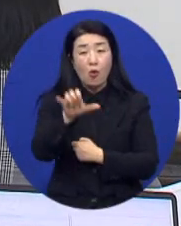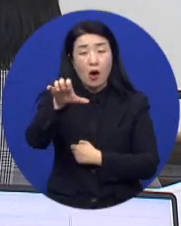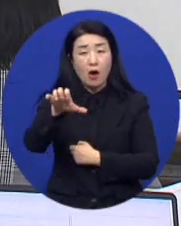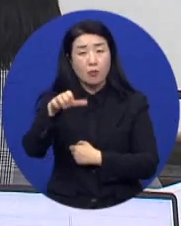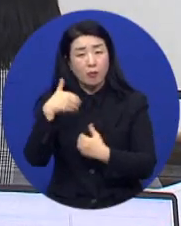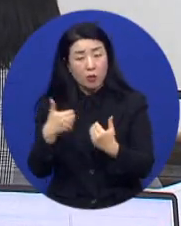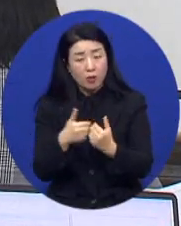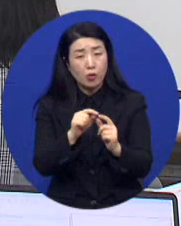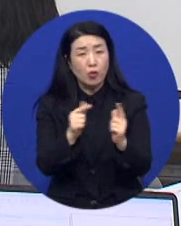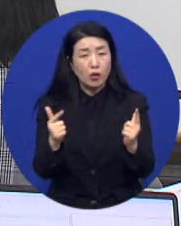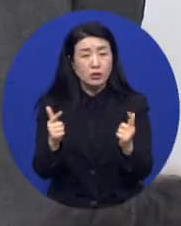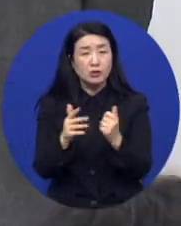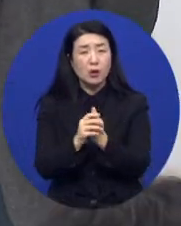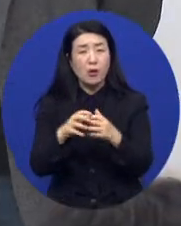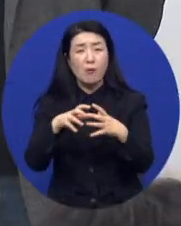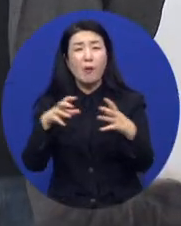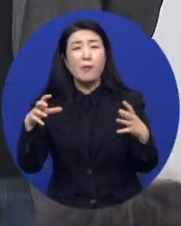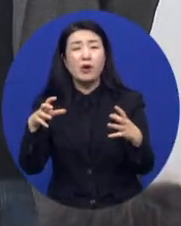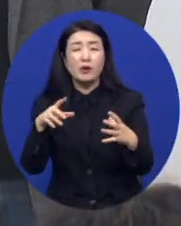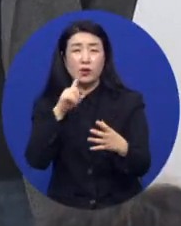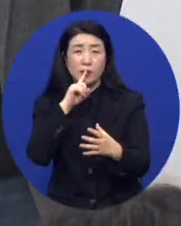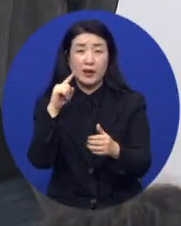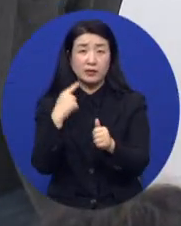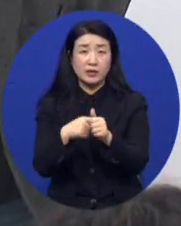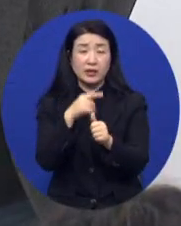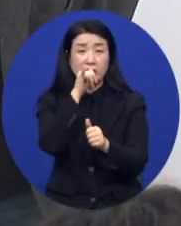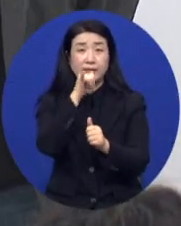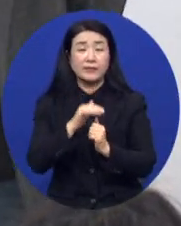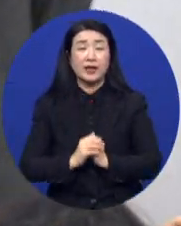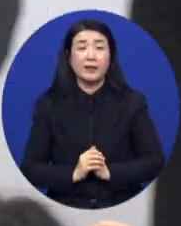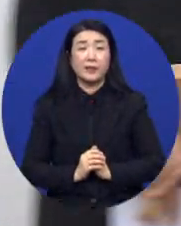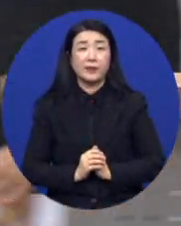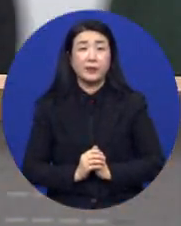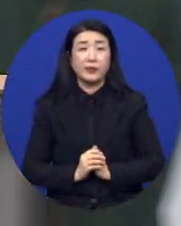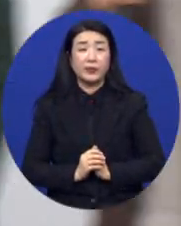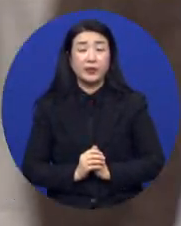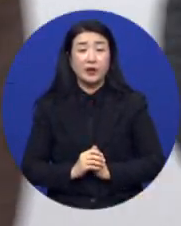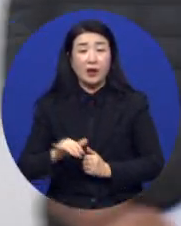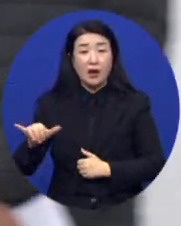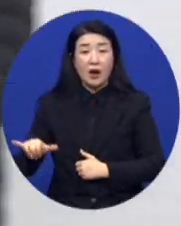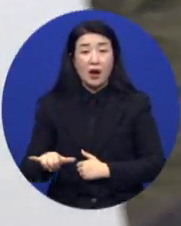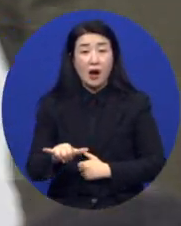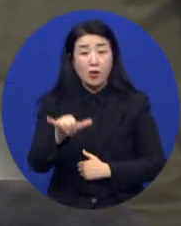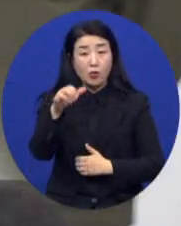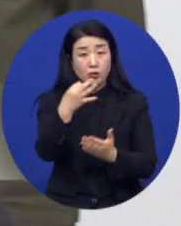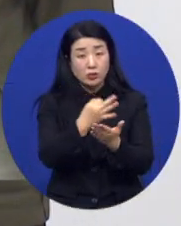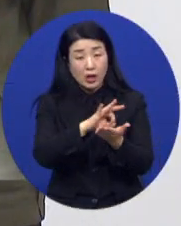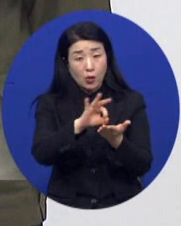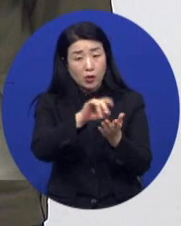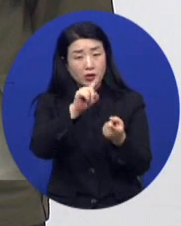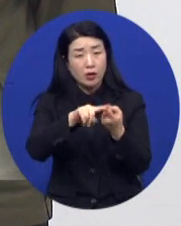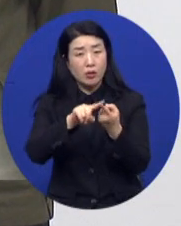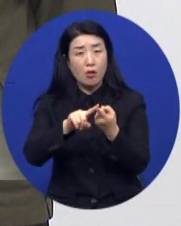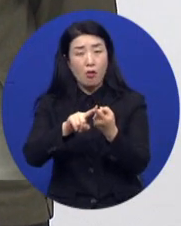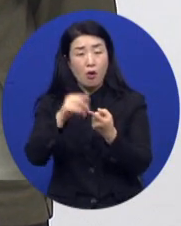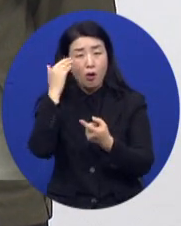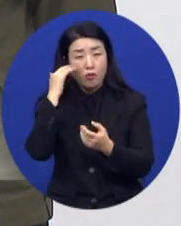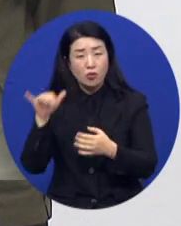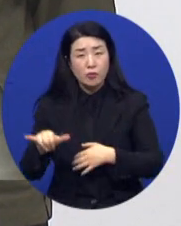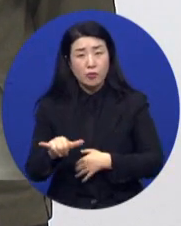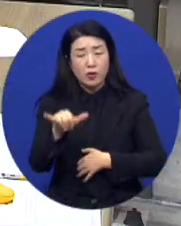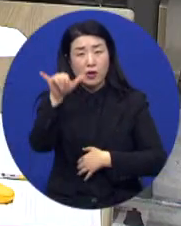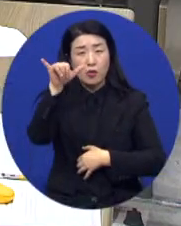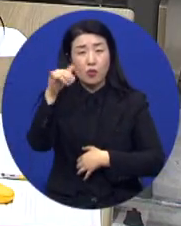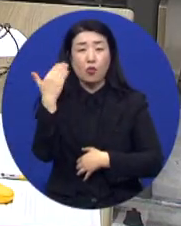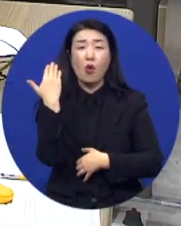모두 과도하게 부풀려졌다고 지적했습니다 항공 수요를 줄였다지만 국내선은 과거